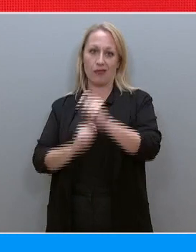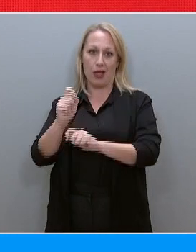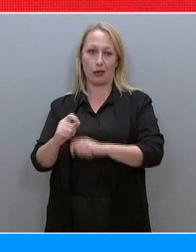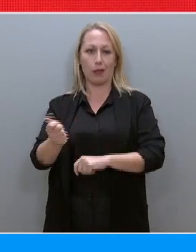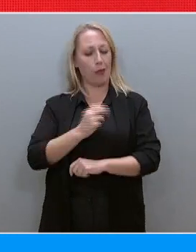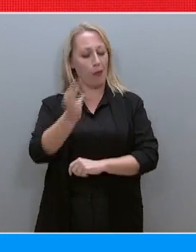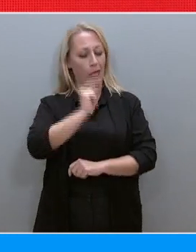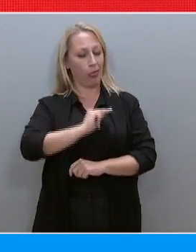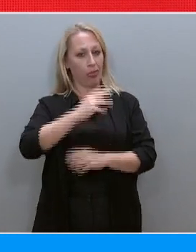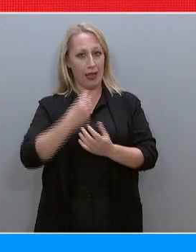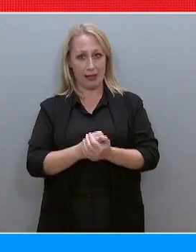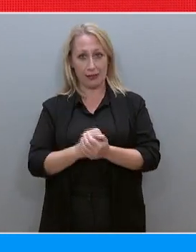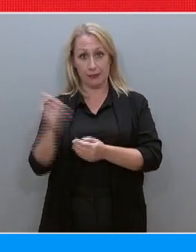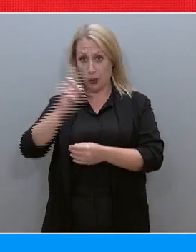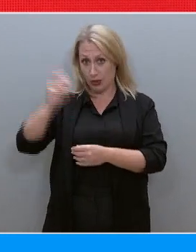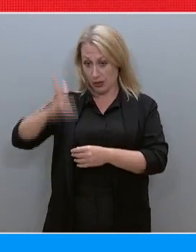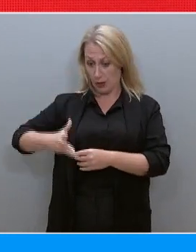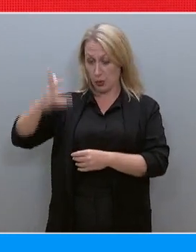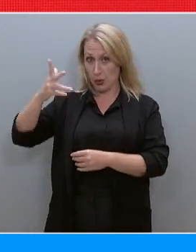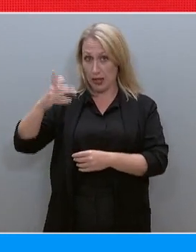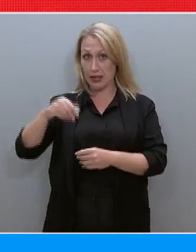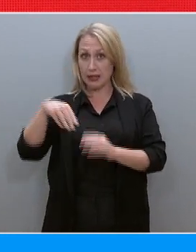Το πρόγραμμα αυτό που παρουσίασε ο κ. Μητσοτάκης